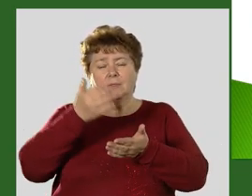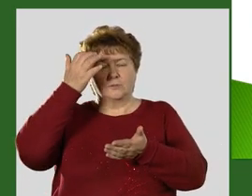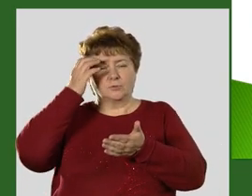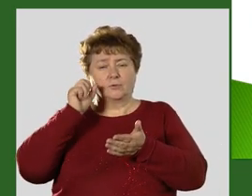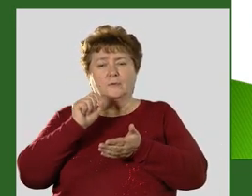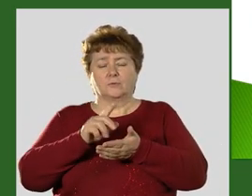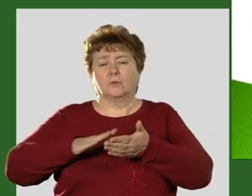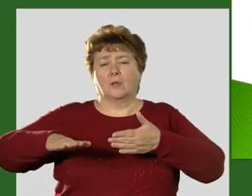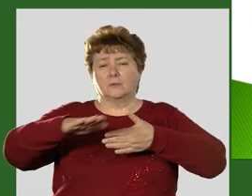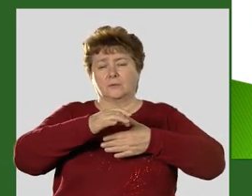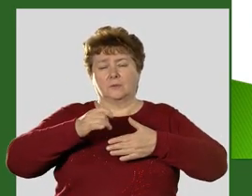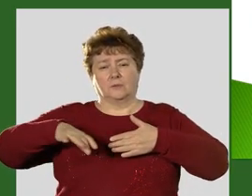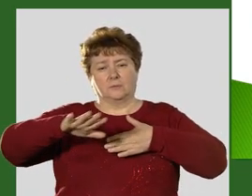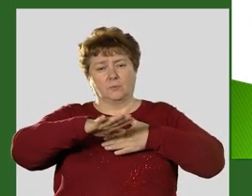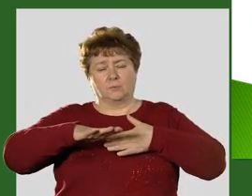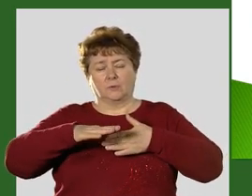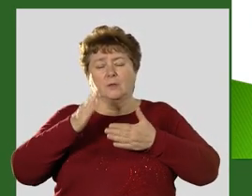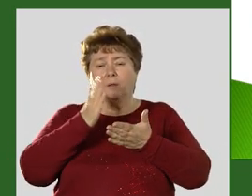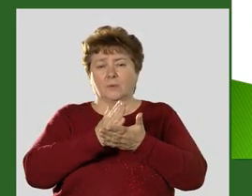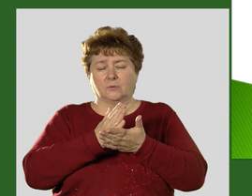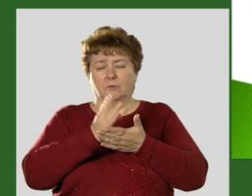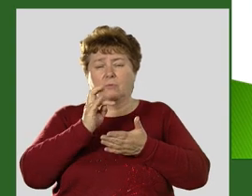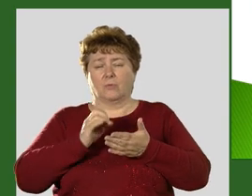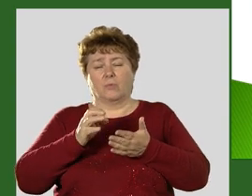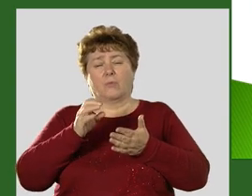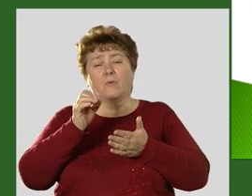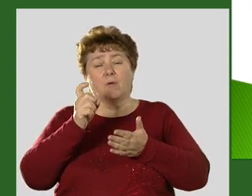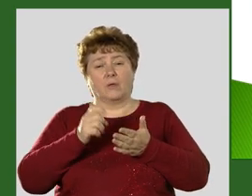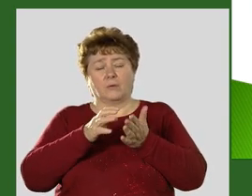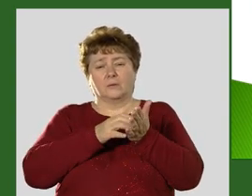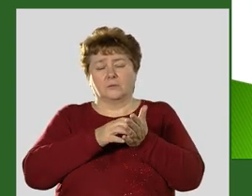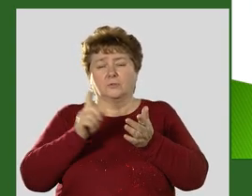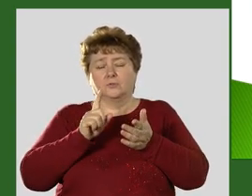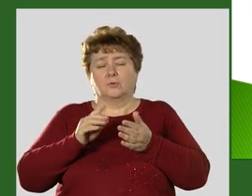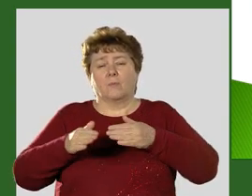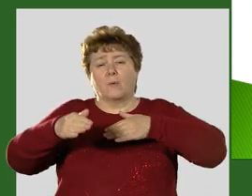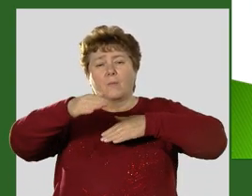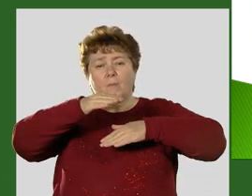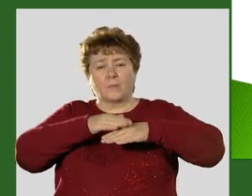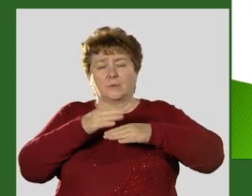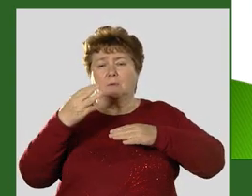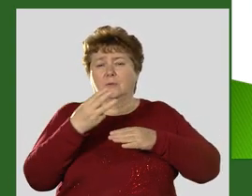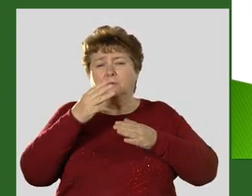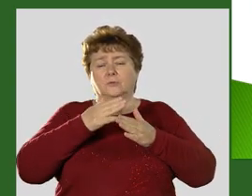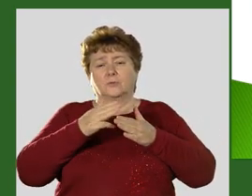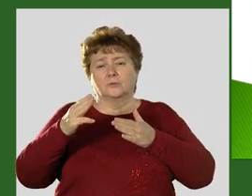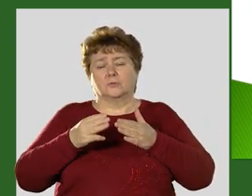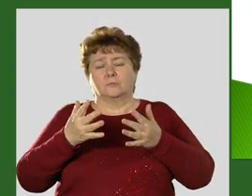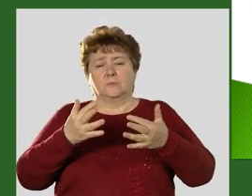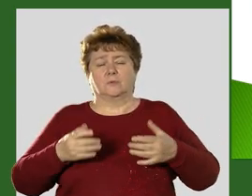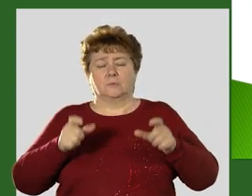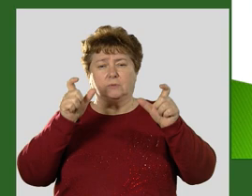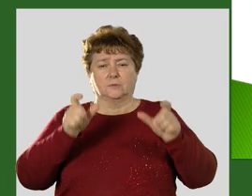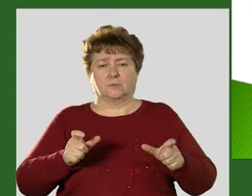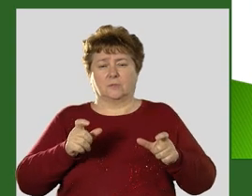черного золота на территории республики имеются, но их недостаточно для того, чтобы покрыть даже треть потребностей